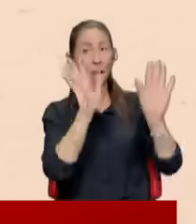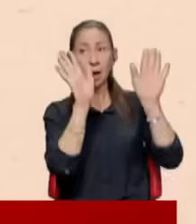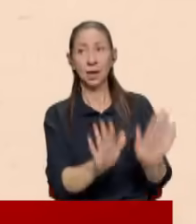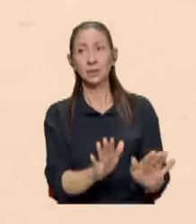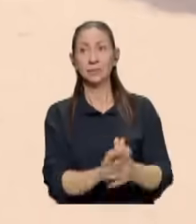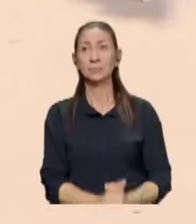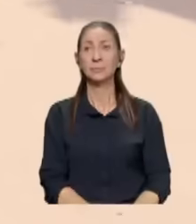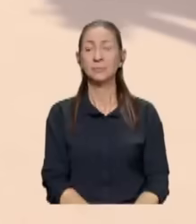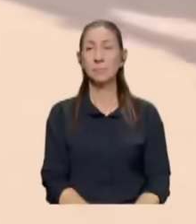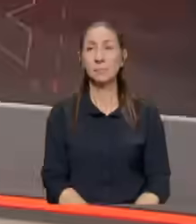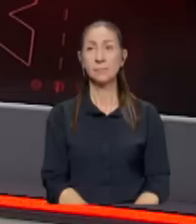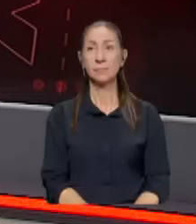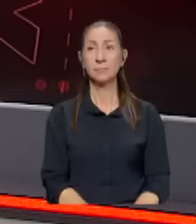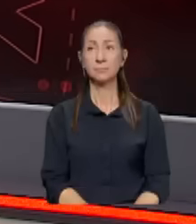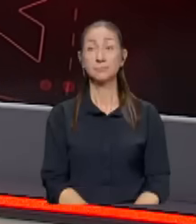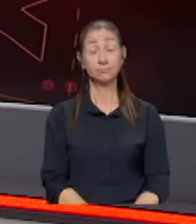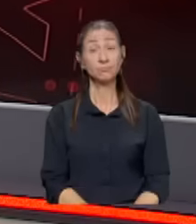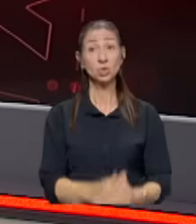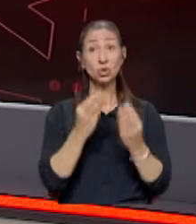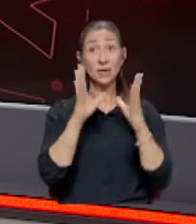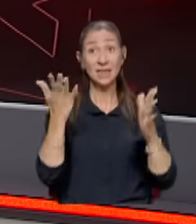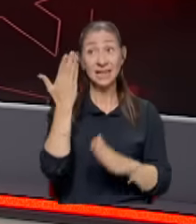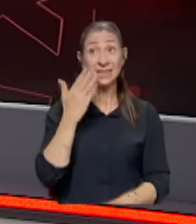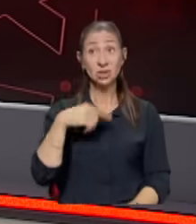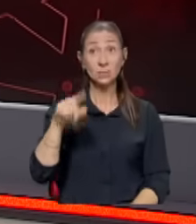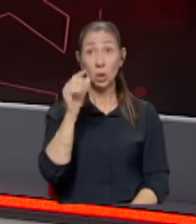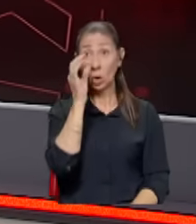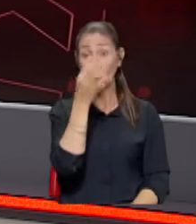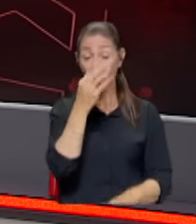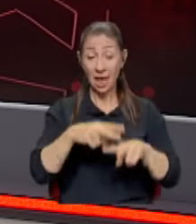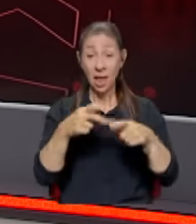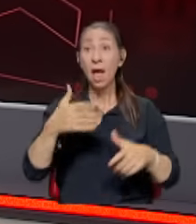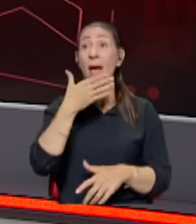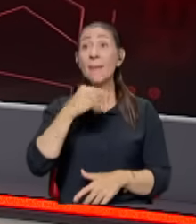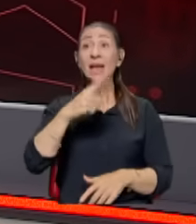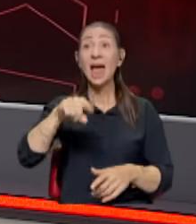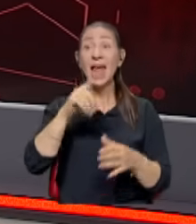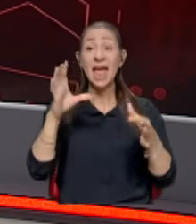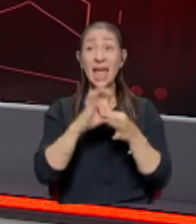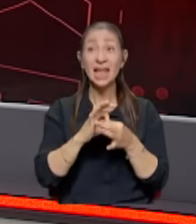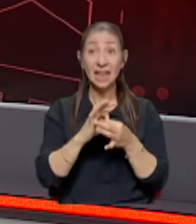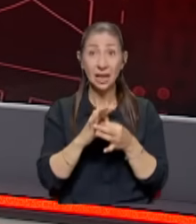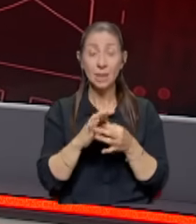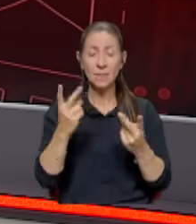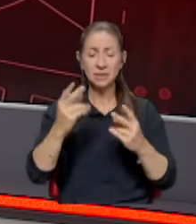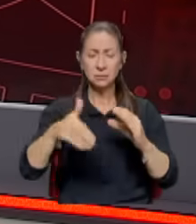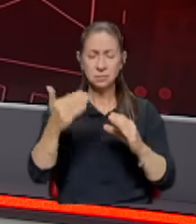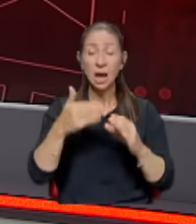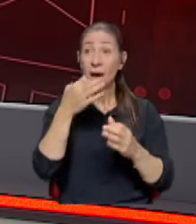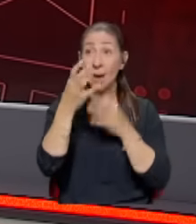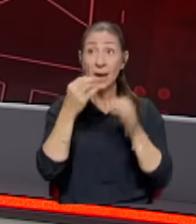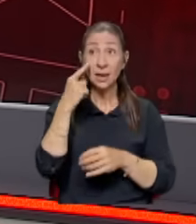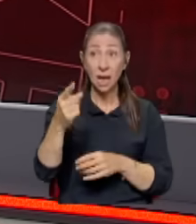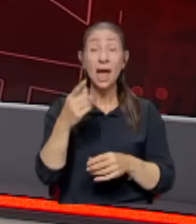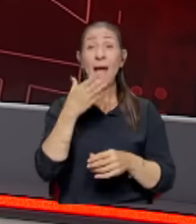ortada kaldı. Pek çok izleyicimiz Kolay'ın etiketine emeklilerle ilgili mesajlarını yazıyor. Hemen haberimizi